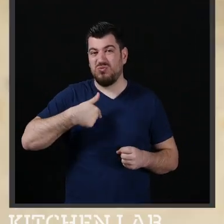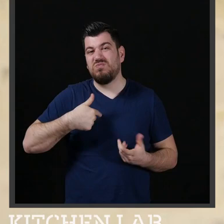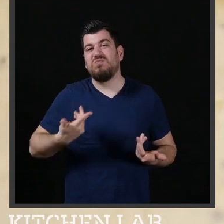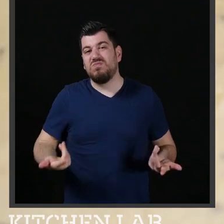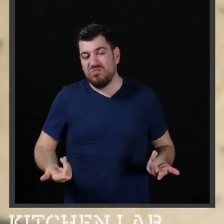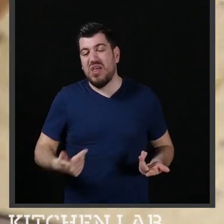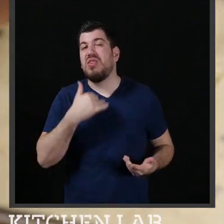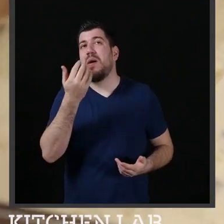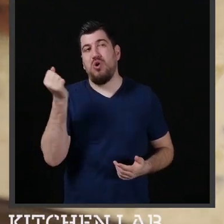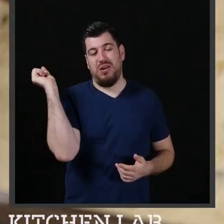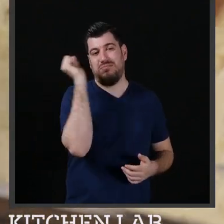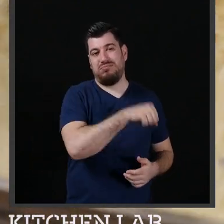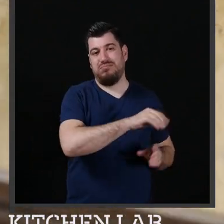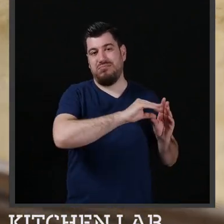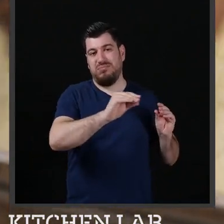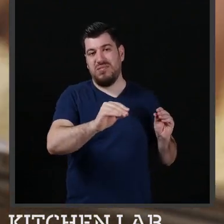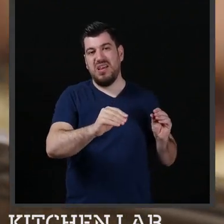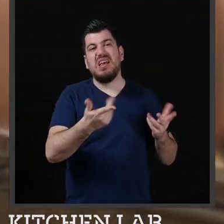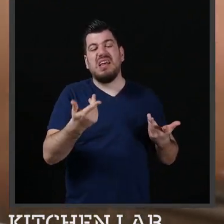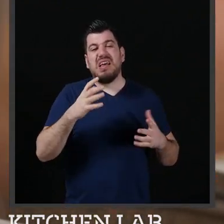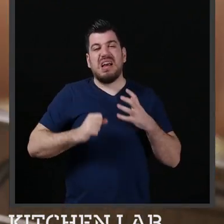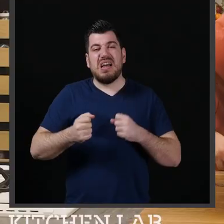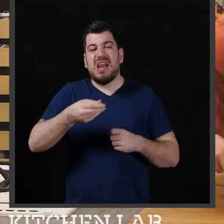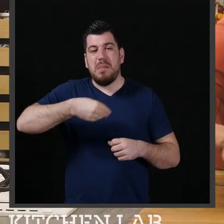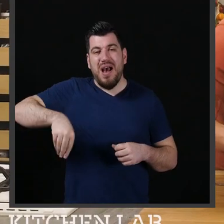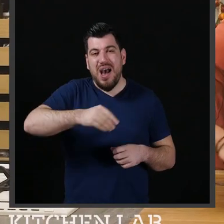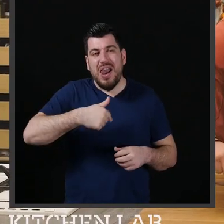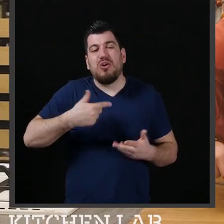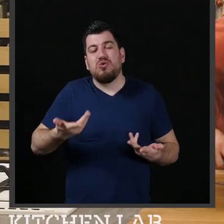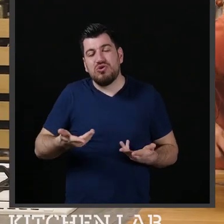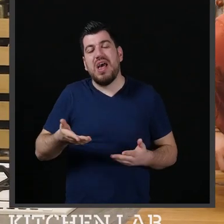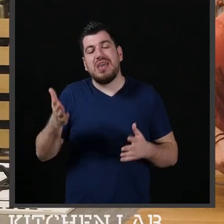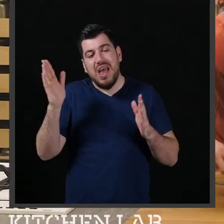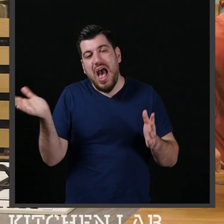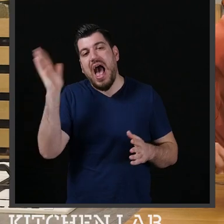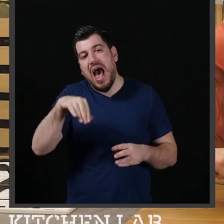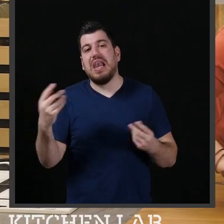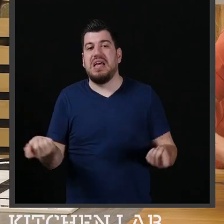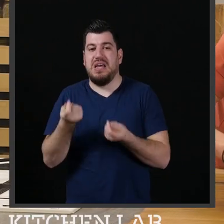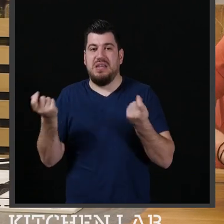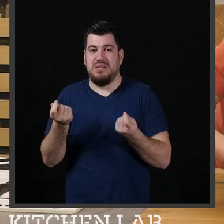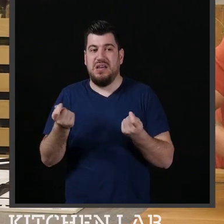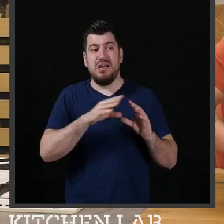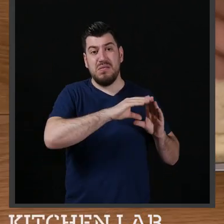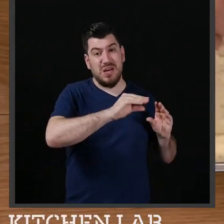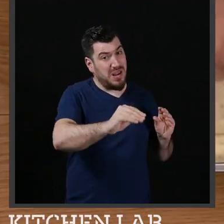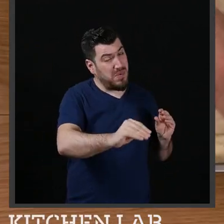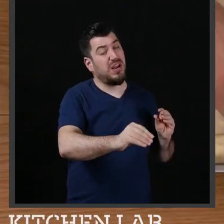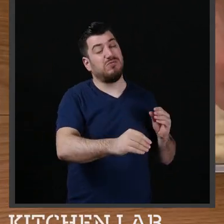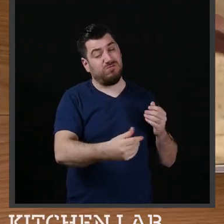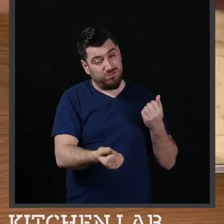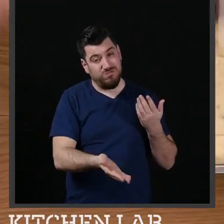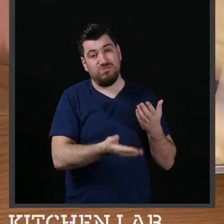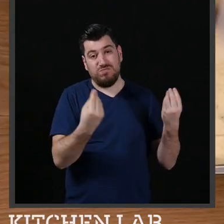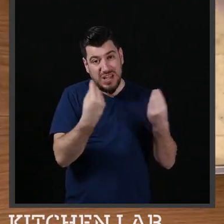βάζαμε και στο παστίτσιο, θα τη βάζαμε και στο μουσακά, θα τη βάζαμε παντού. Έχει διαφορετική χρήση η μπεσαμέλ και διαφορετική η κρέμα, αλλά σας λέω ότι